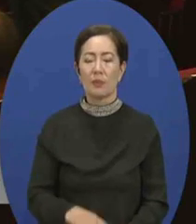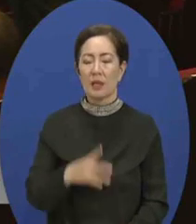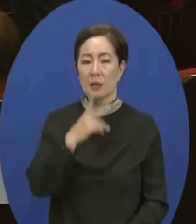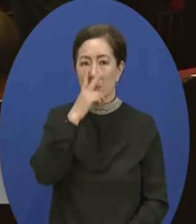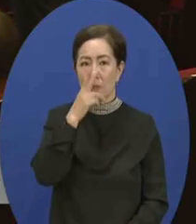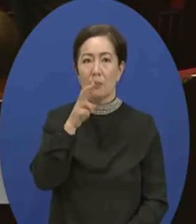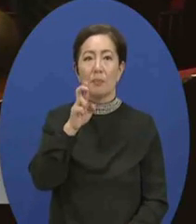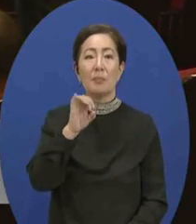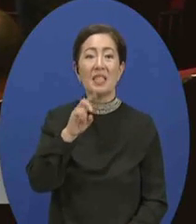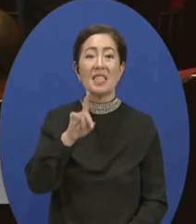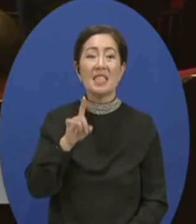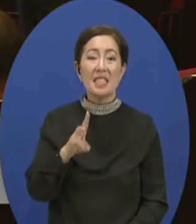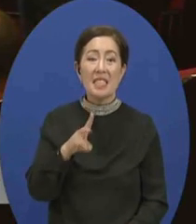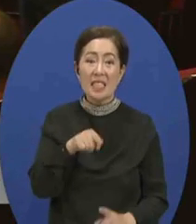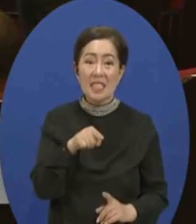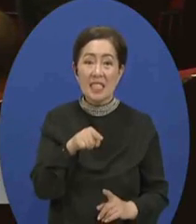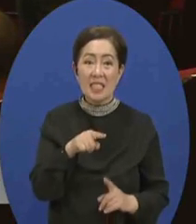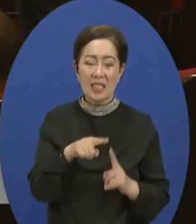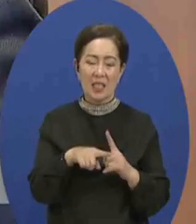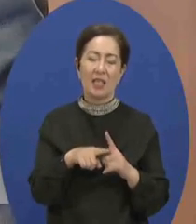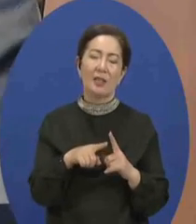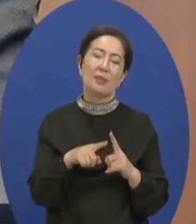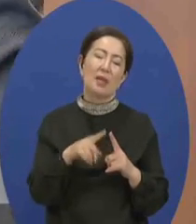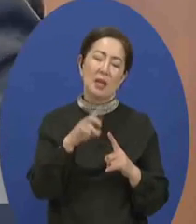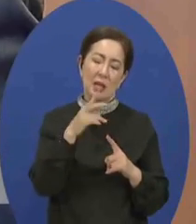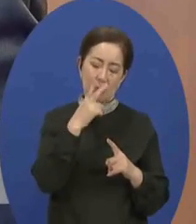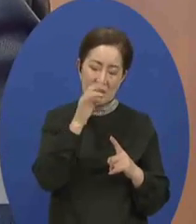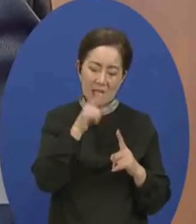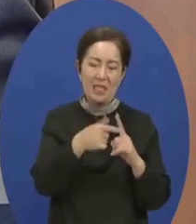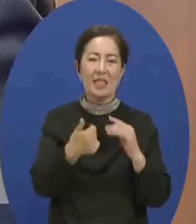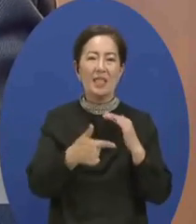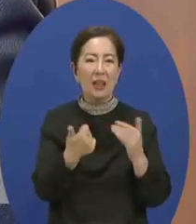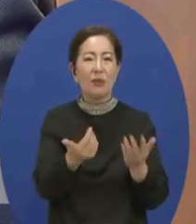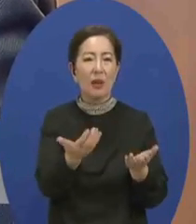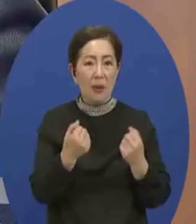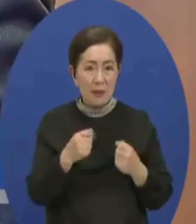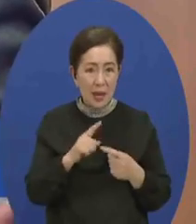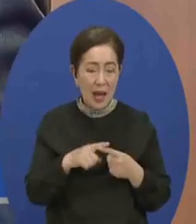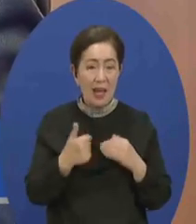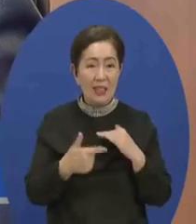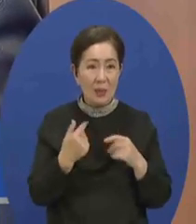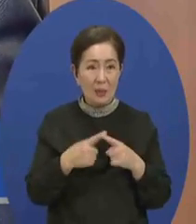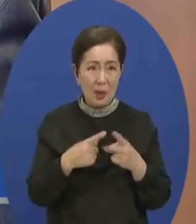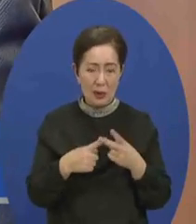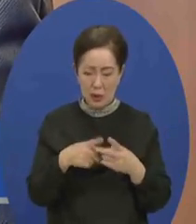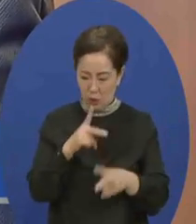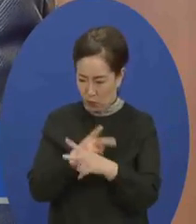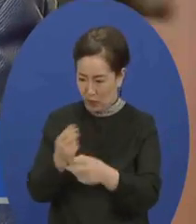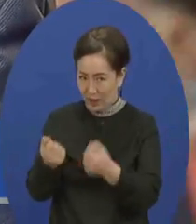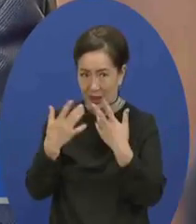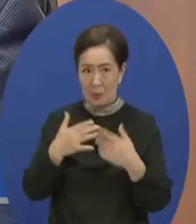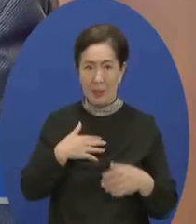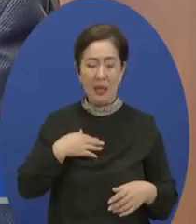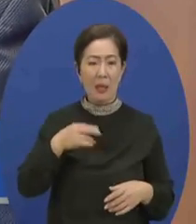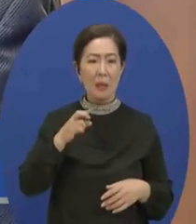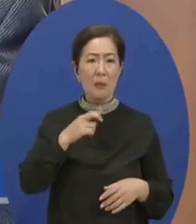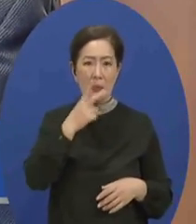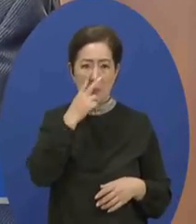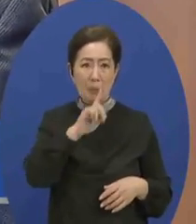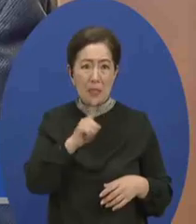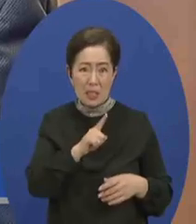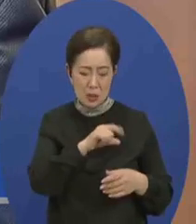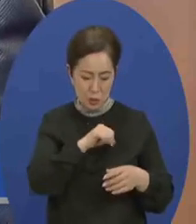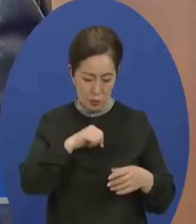Зандан шитэр сайд хурлын дараа хууль гаргаач. одоо манайх шиг ийм бензин өөрсдөө